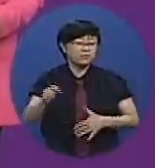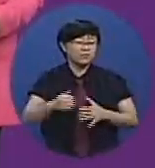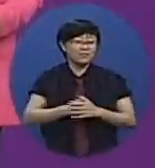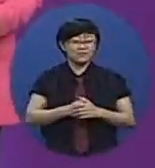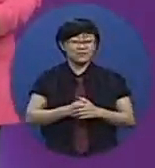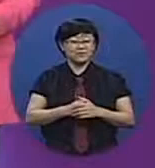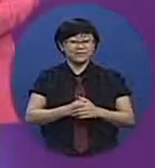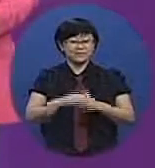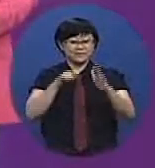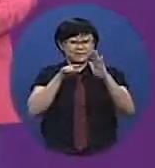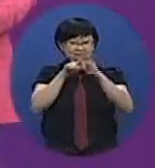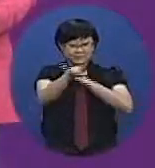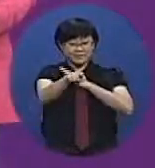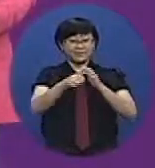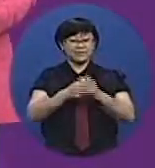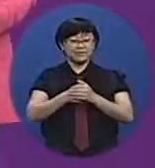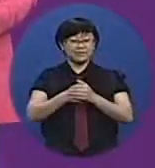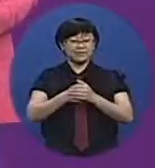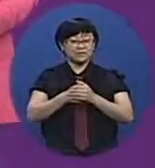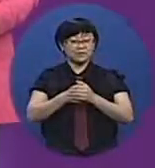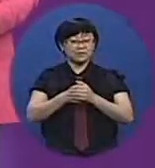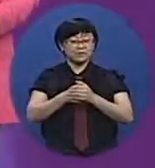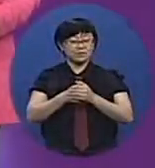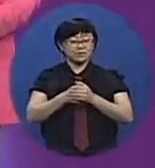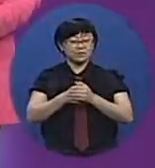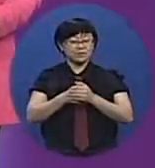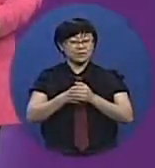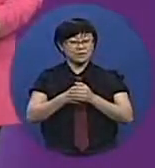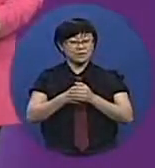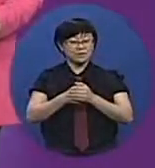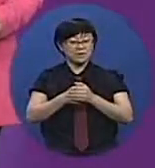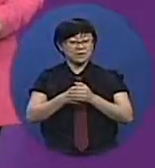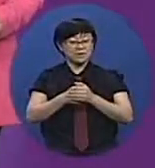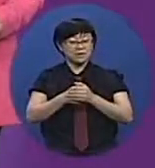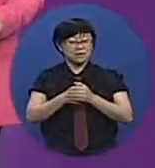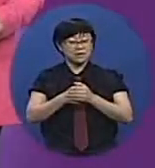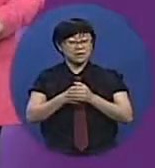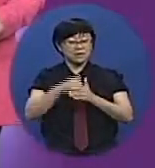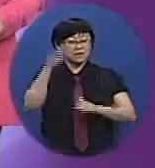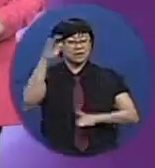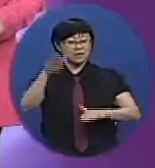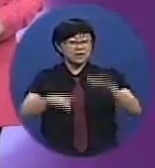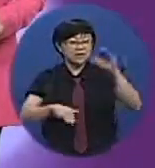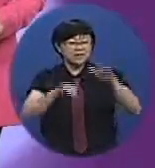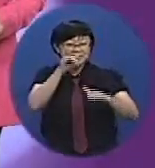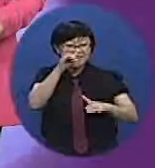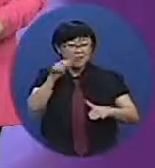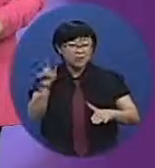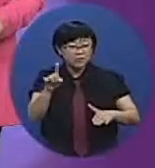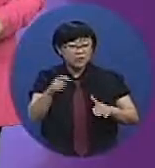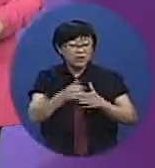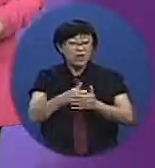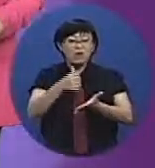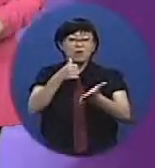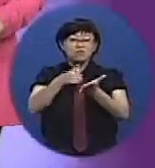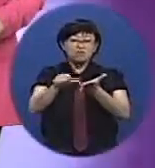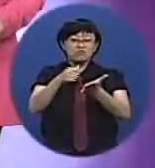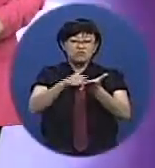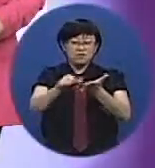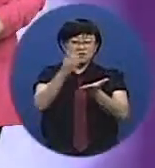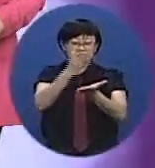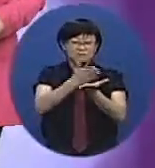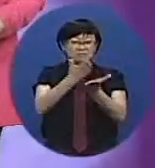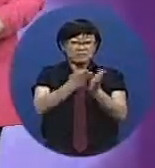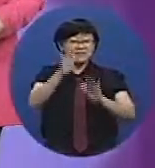아, 가서 이제 가 보면은 네. 너무나 차이가 있는 것 같아요. 어떤 차이? 네. 물건 차이도 있을